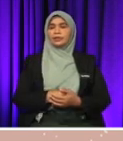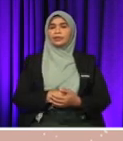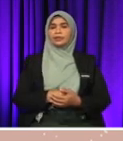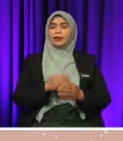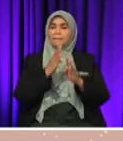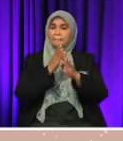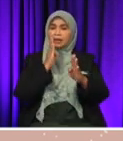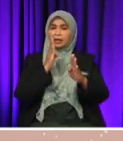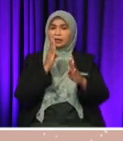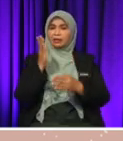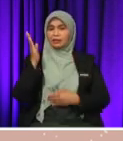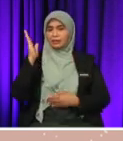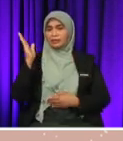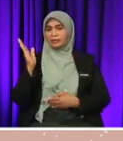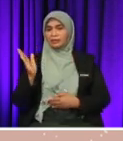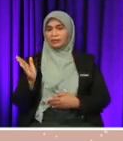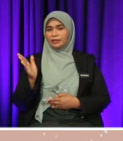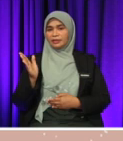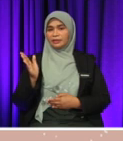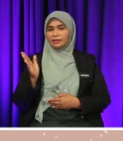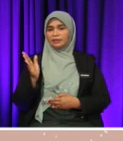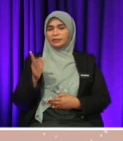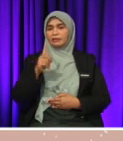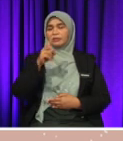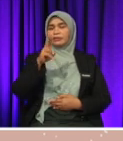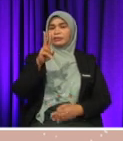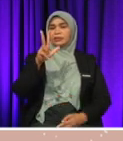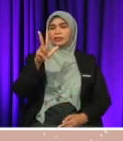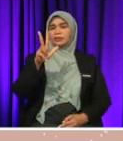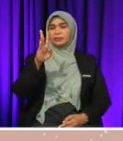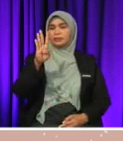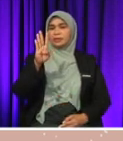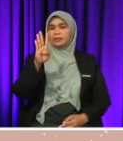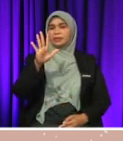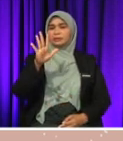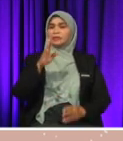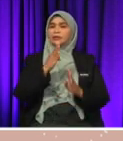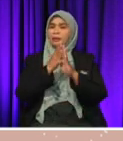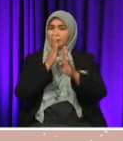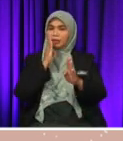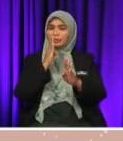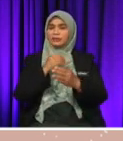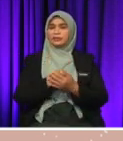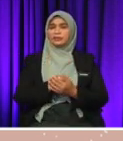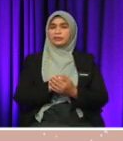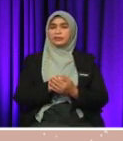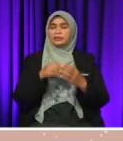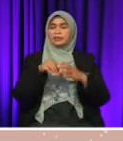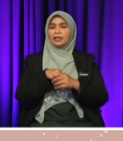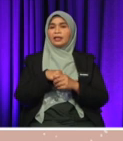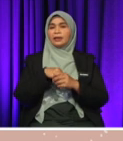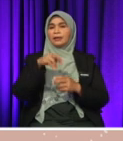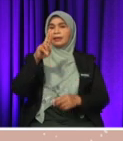manakah itu baris ini yang dikatakan baris 12345 jadi dalam rangka pertama